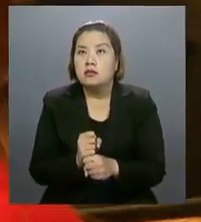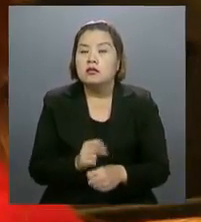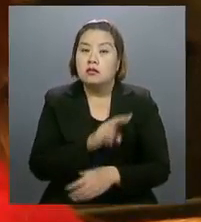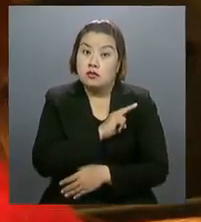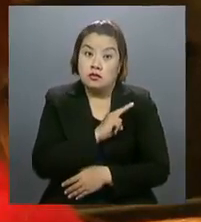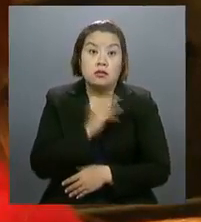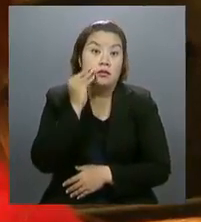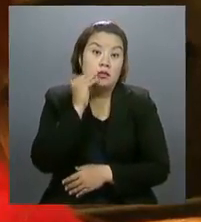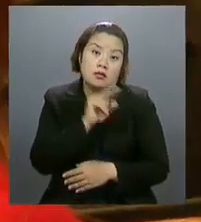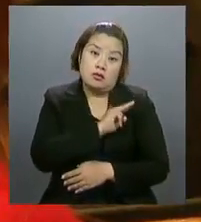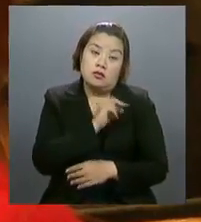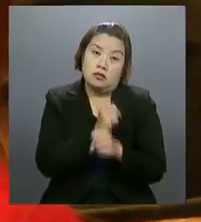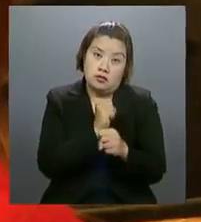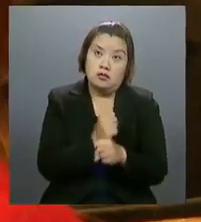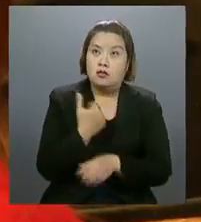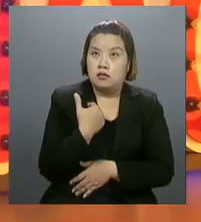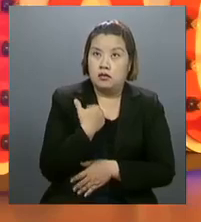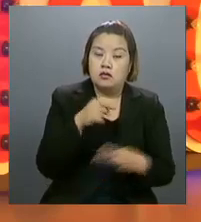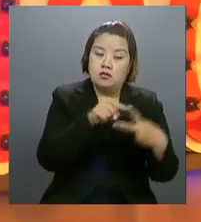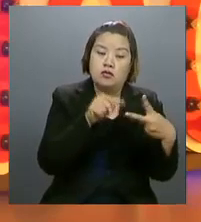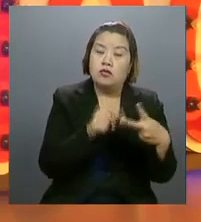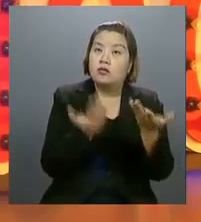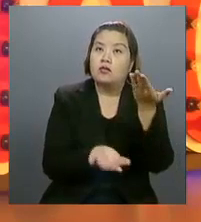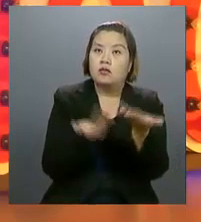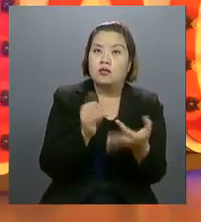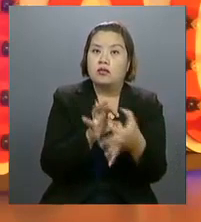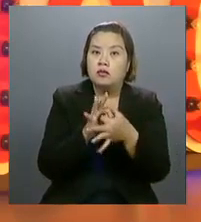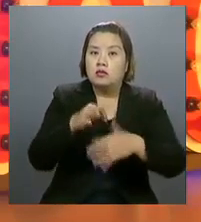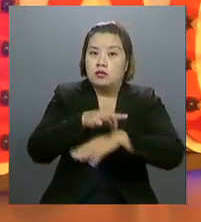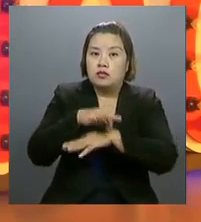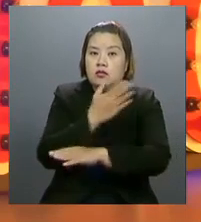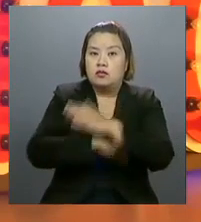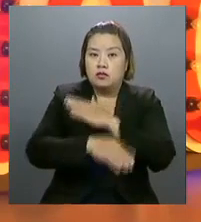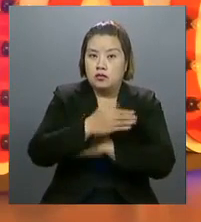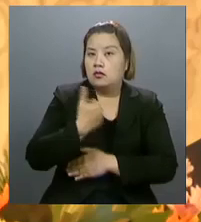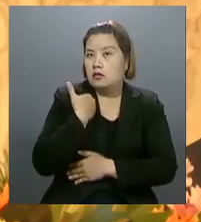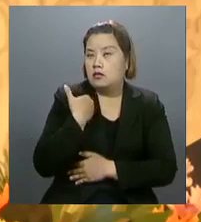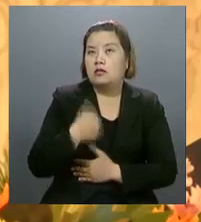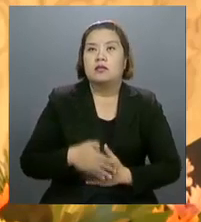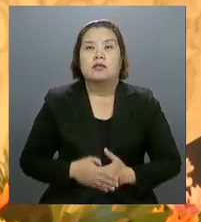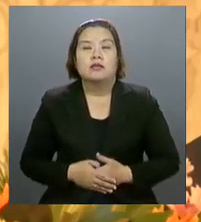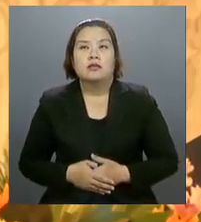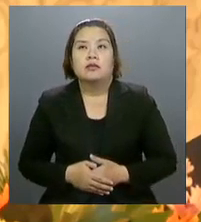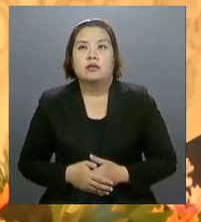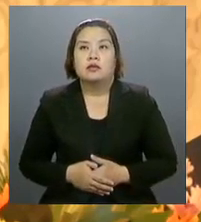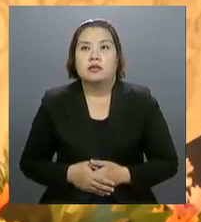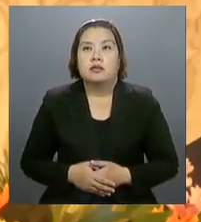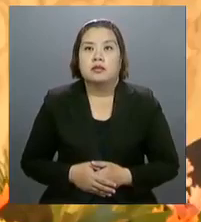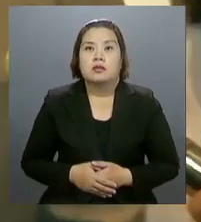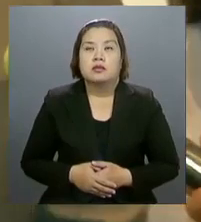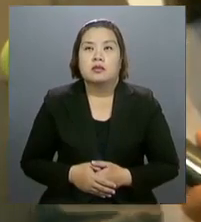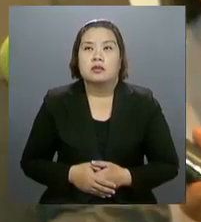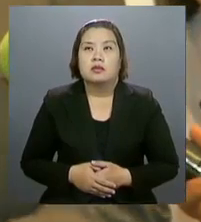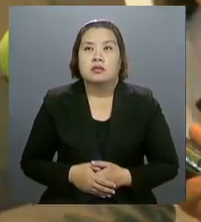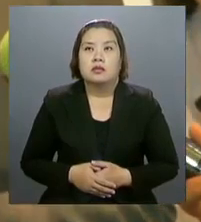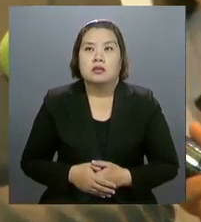ที่บ้านซึ่งจะช่วยเพิ่มช่องทางการเข้าถึงตลาดงานให้กับคนพิการครับ ถือเป็นนโยบายที่เอางานที่จะจ้างคนพิ